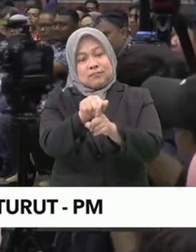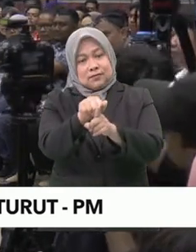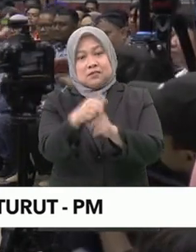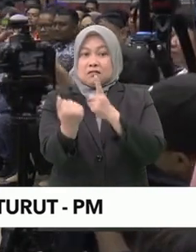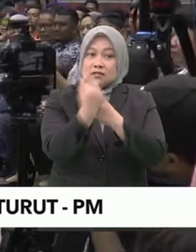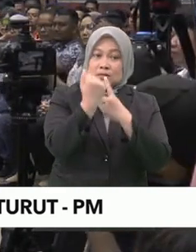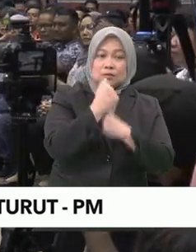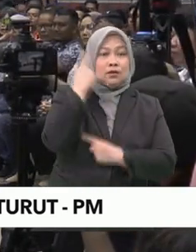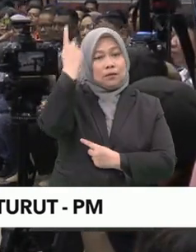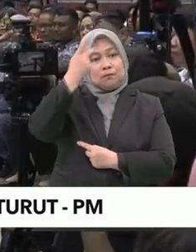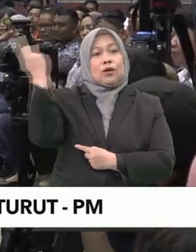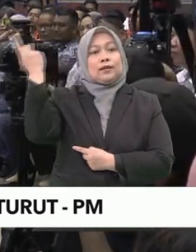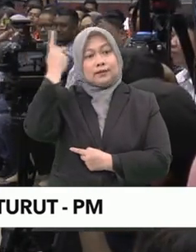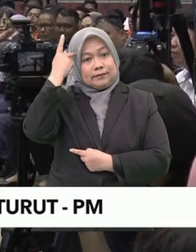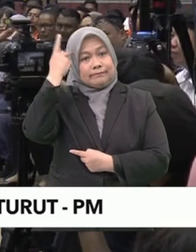propaganda politik.